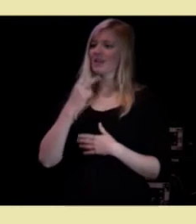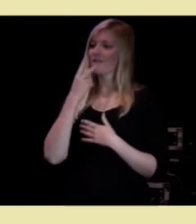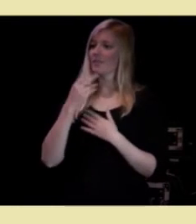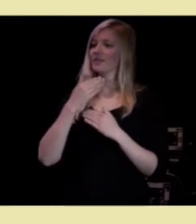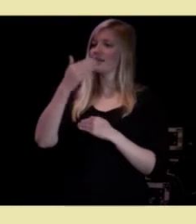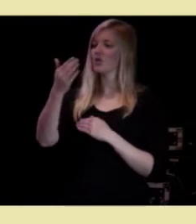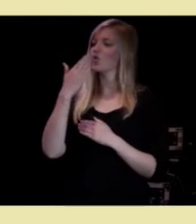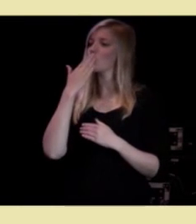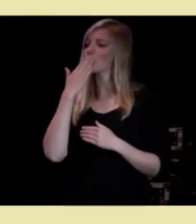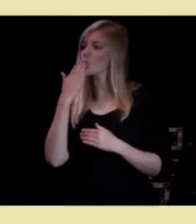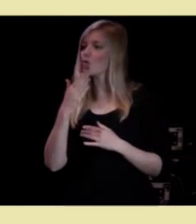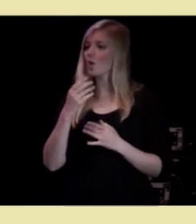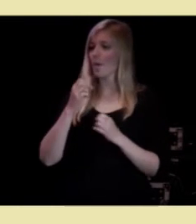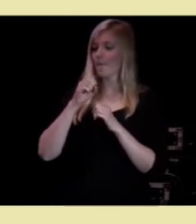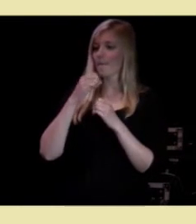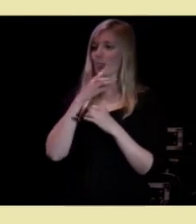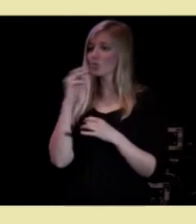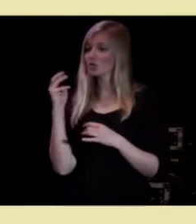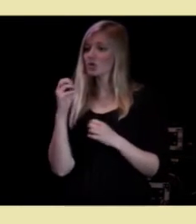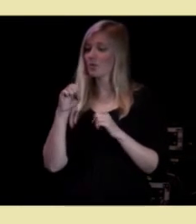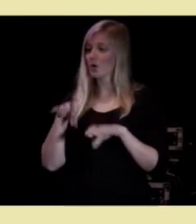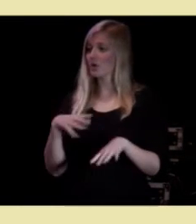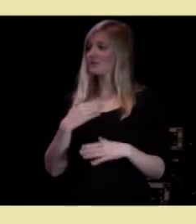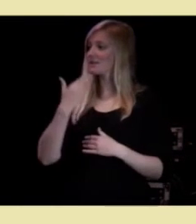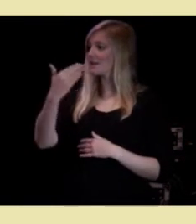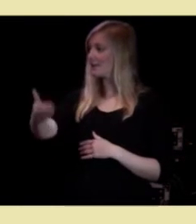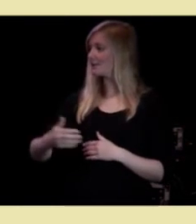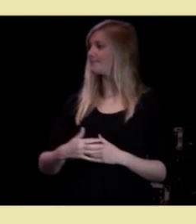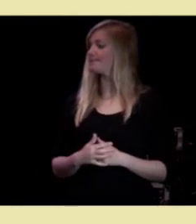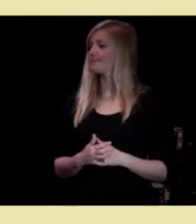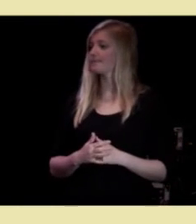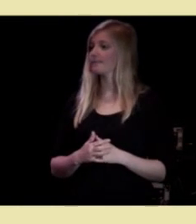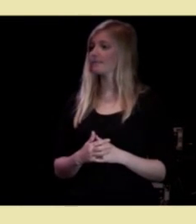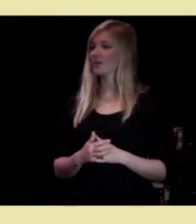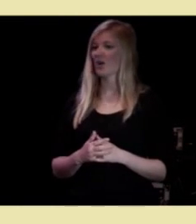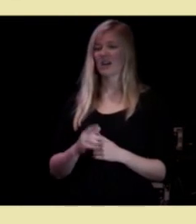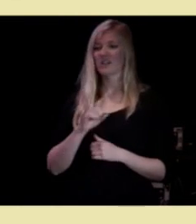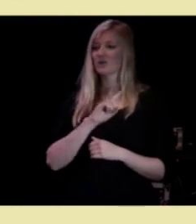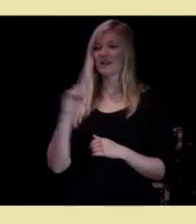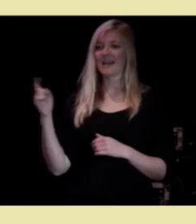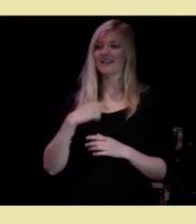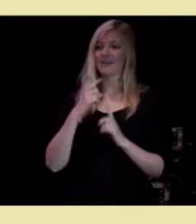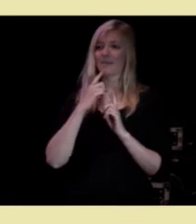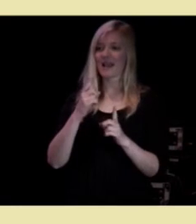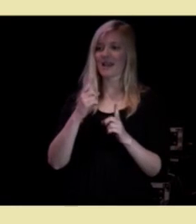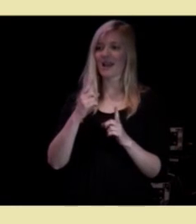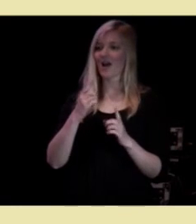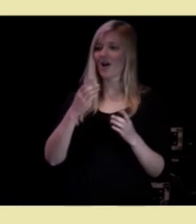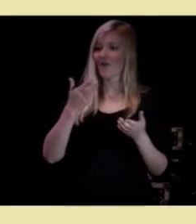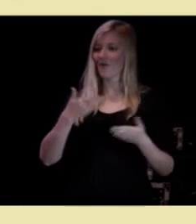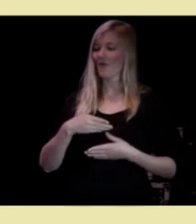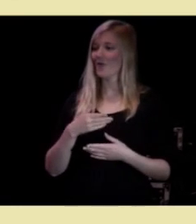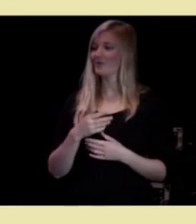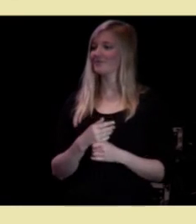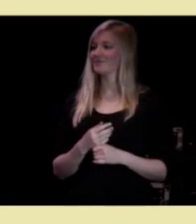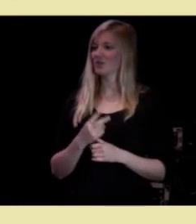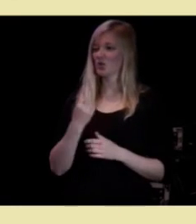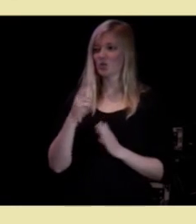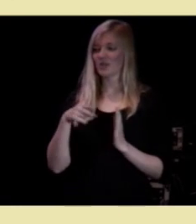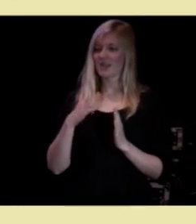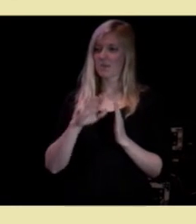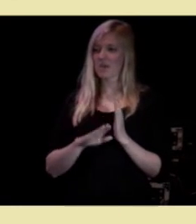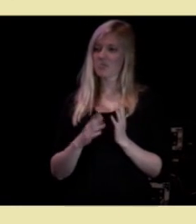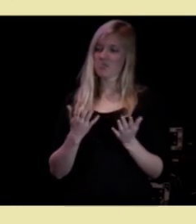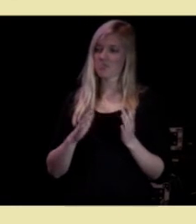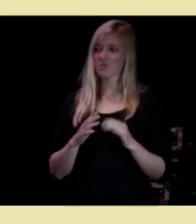morsomme løsninger fremover. Så det ikke så innmari lenge til meldingen kommer. Litt underkant av 2 timer, så